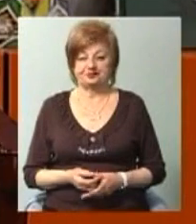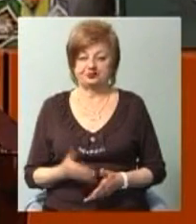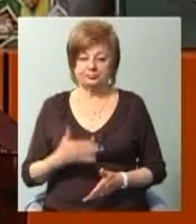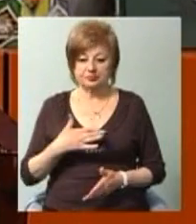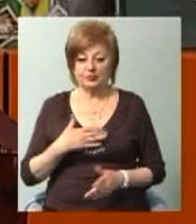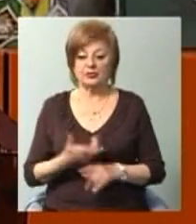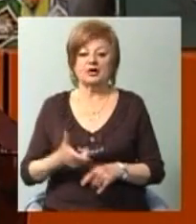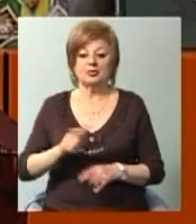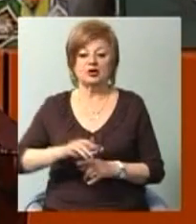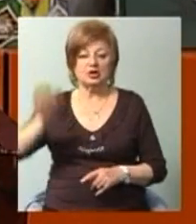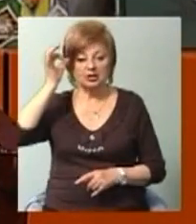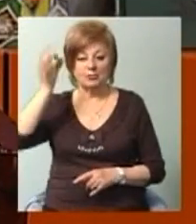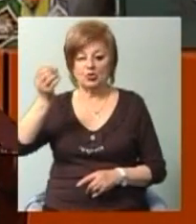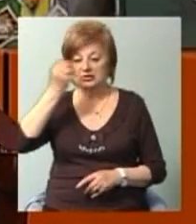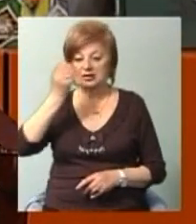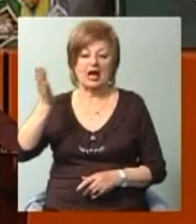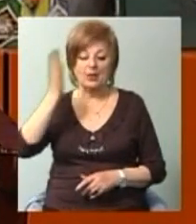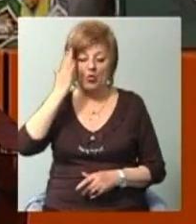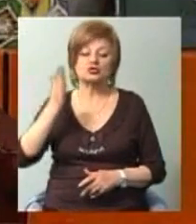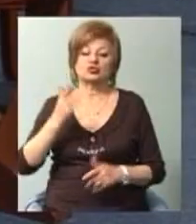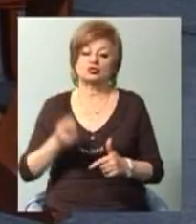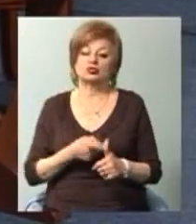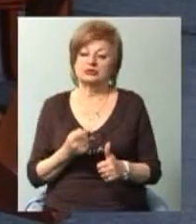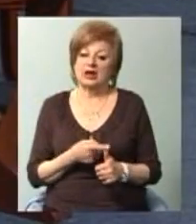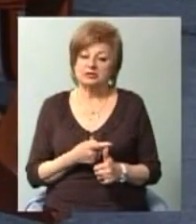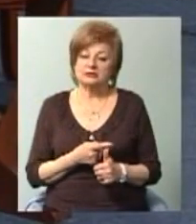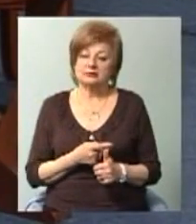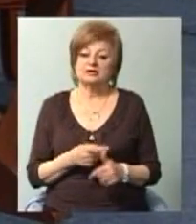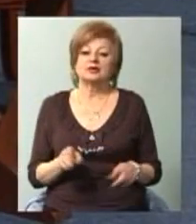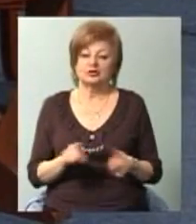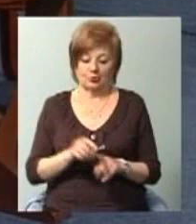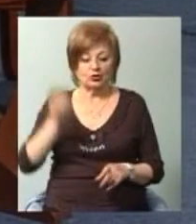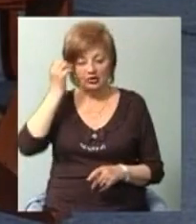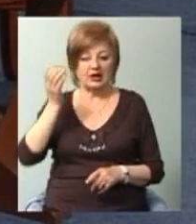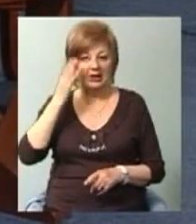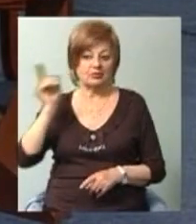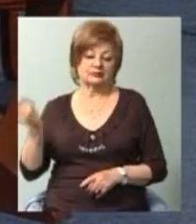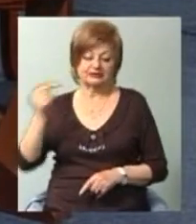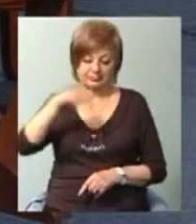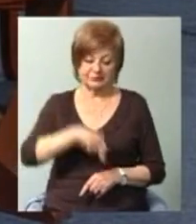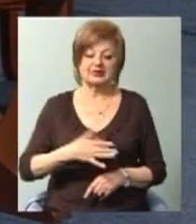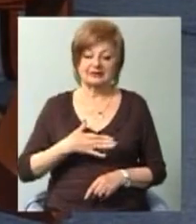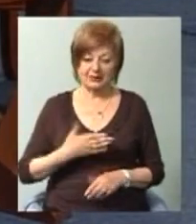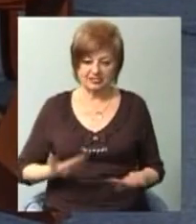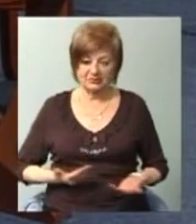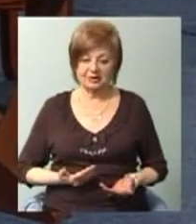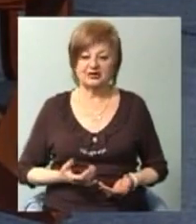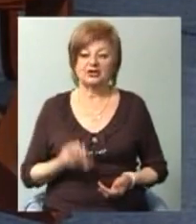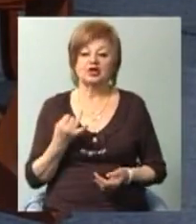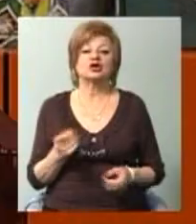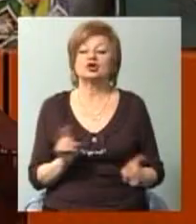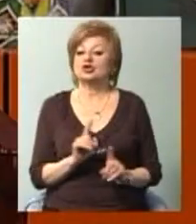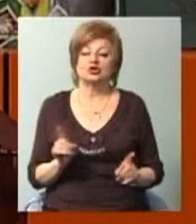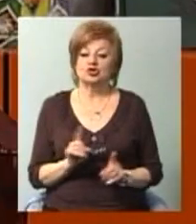Мені більше нагадує японську назву. Напевно, вони теж з Японії до нас прийшли, ці коти. І